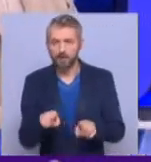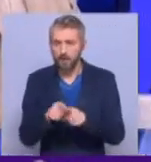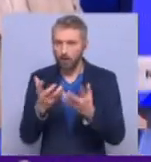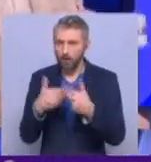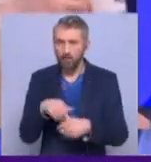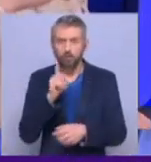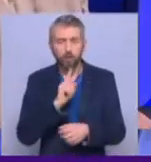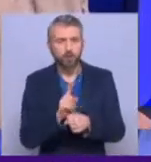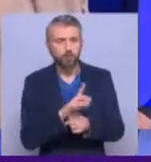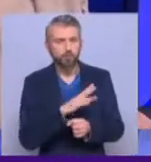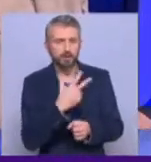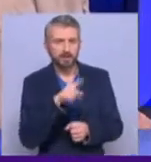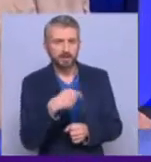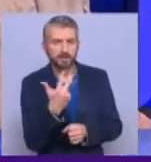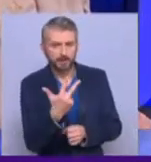рахують. Поки норми були 3,3,